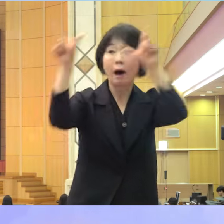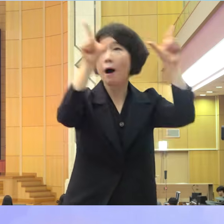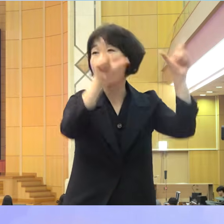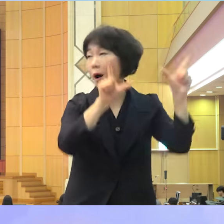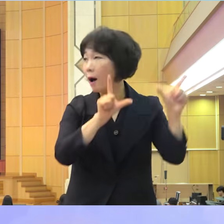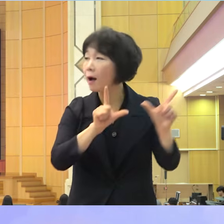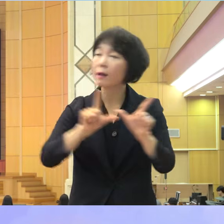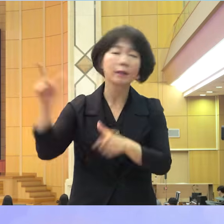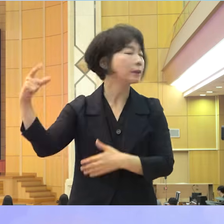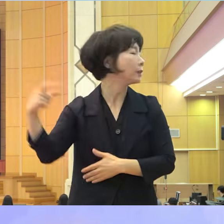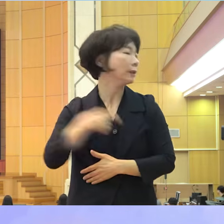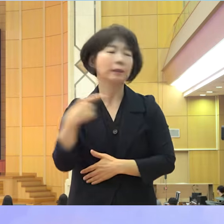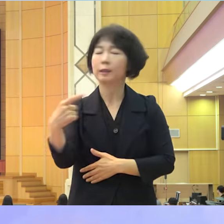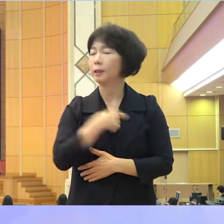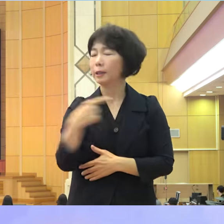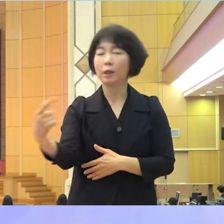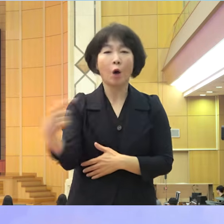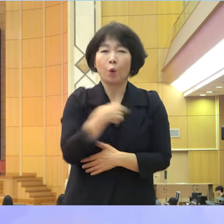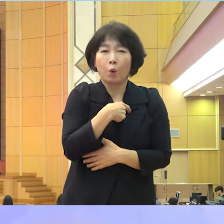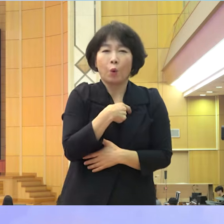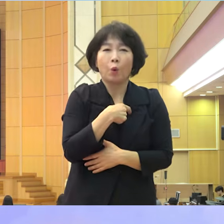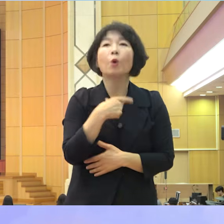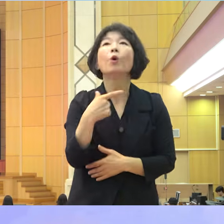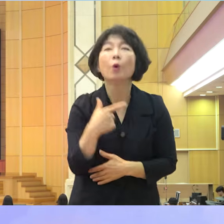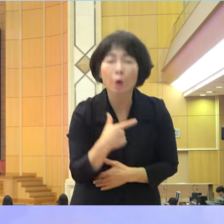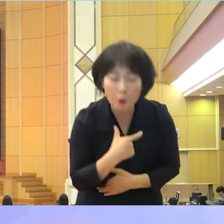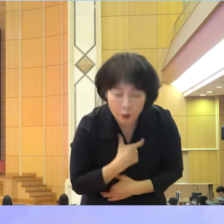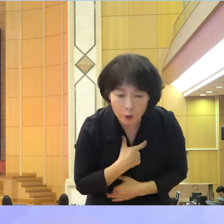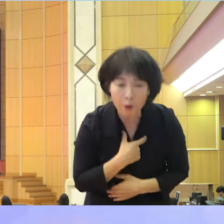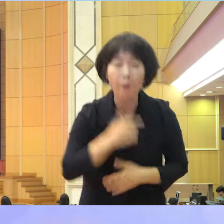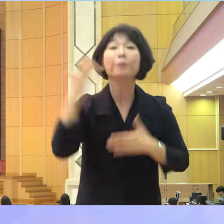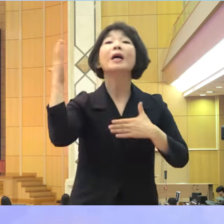떠나 살기 싫어요